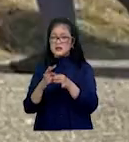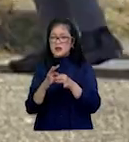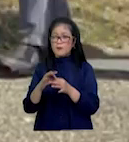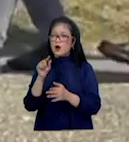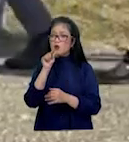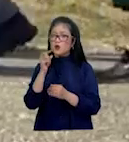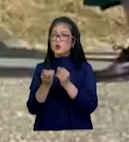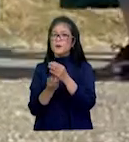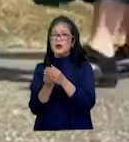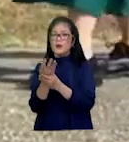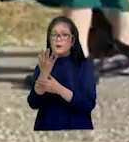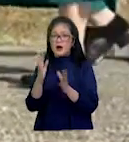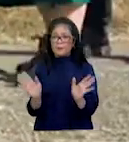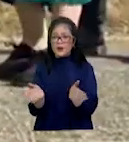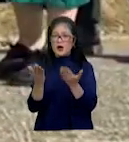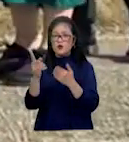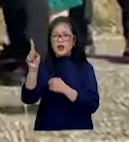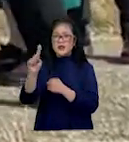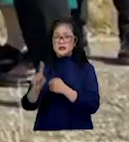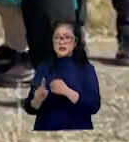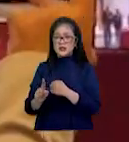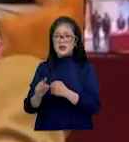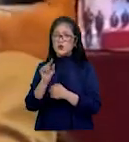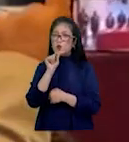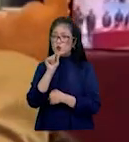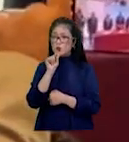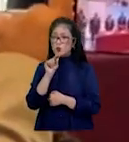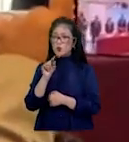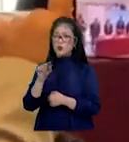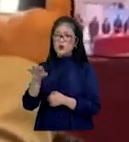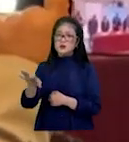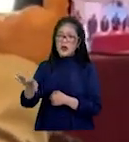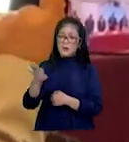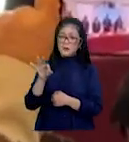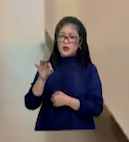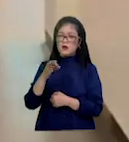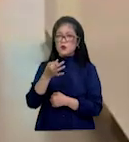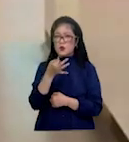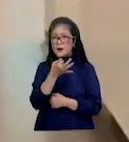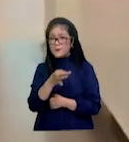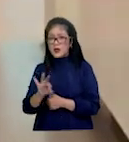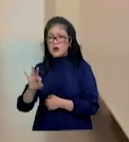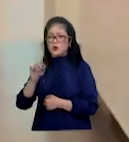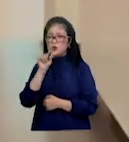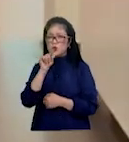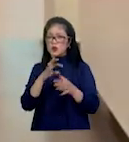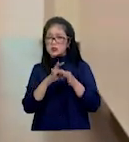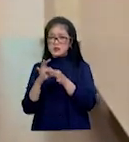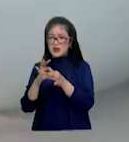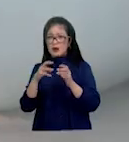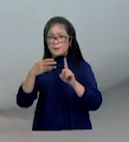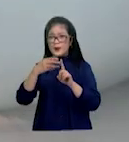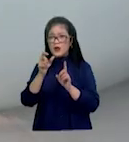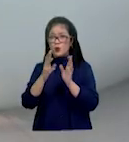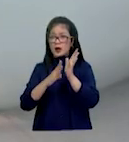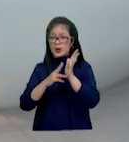pengembangan pembangkit listrik tenaga bayu sebagai alternatif energi terbarukan. Selain itu, Erick Thohir juga menyaksikan kerjasama BUMN dengan Friesland